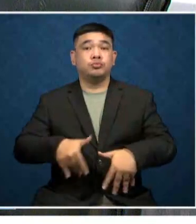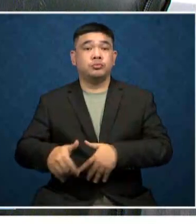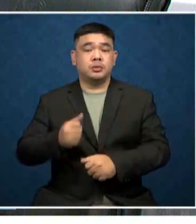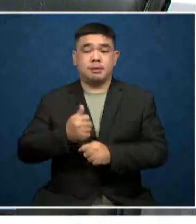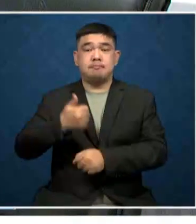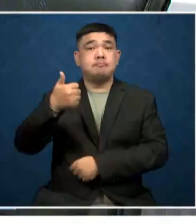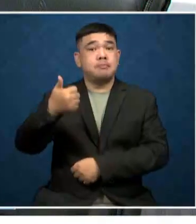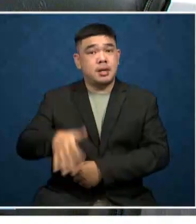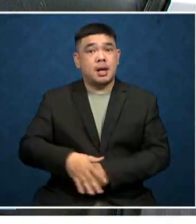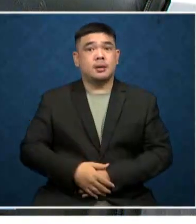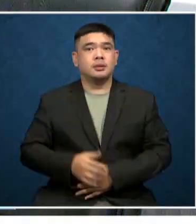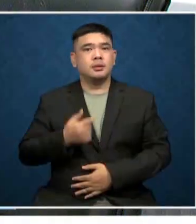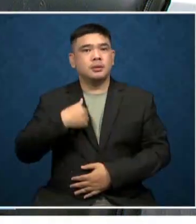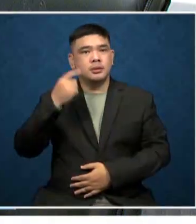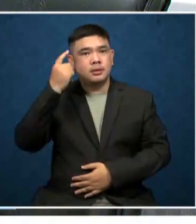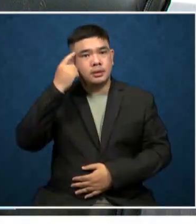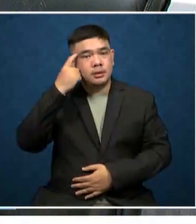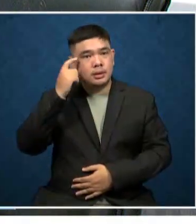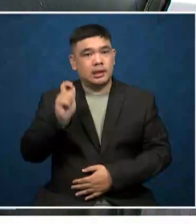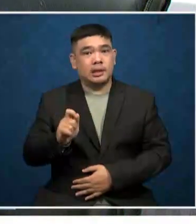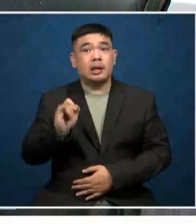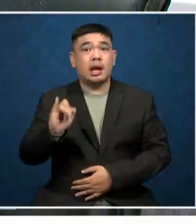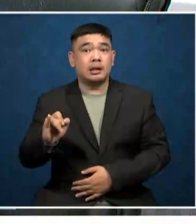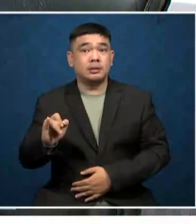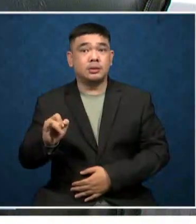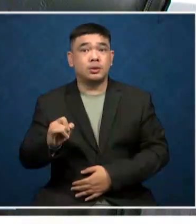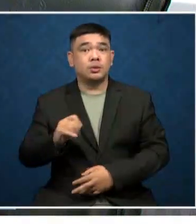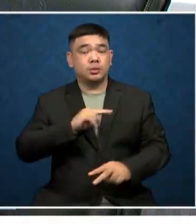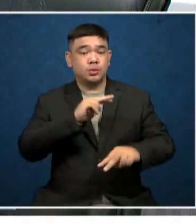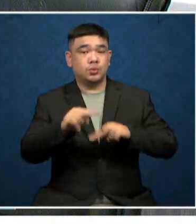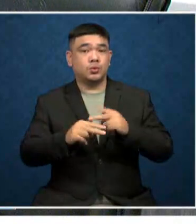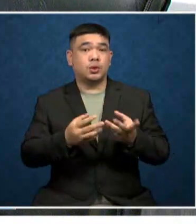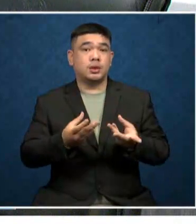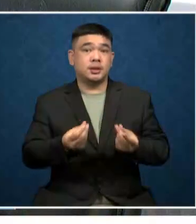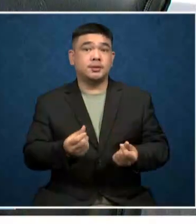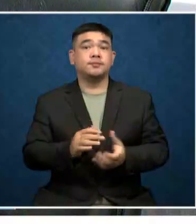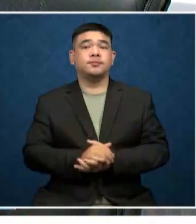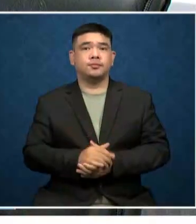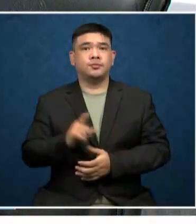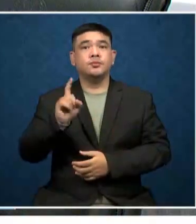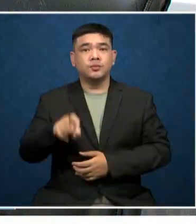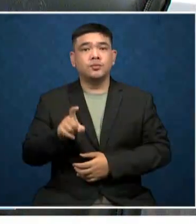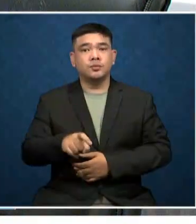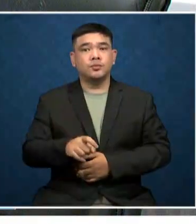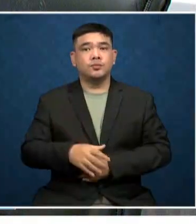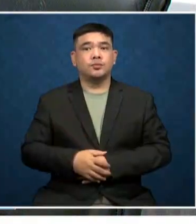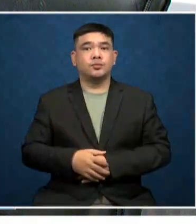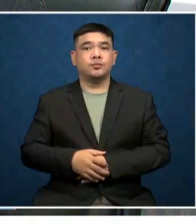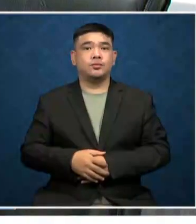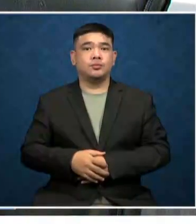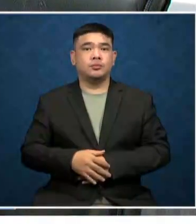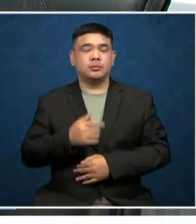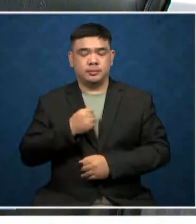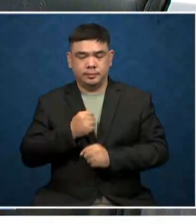แล้วถ้าท่านเนี่ยได้กำหนดให้ AIเนี่ยตรวจจับอย่างถี่ถ้วนแล้วก็ขอให้ท่านได้เอ่อ